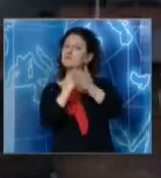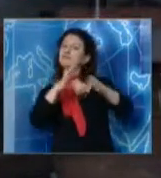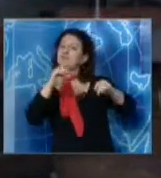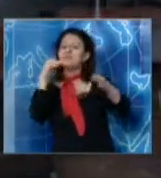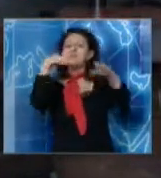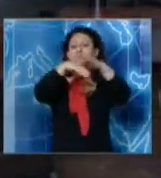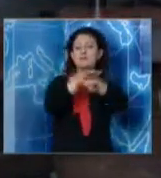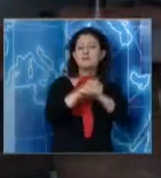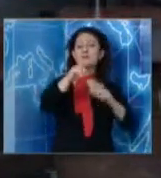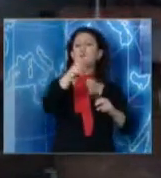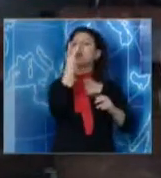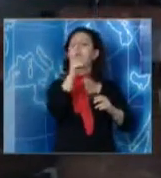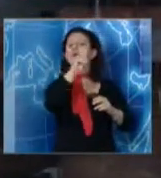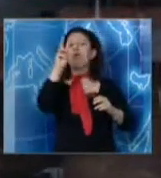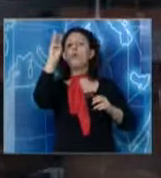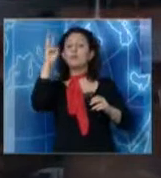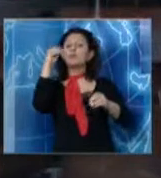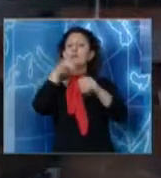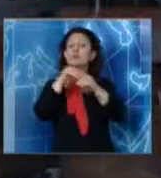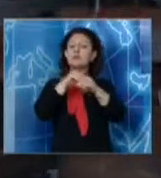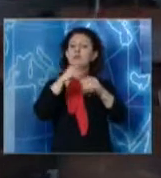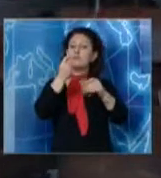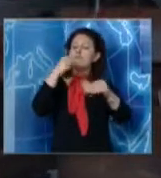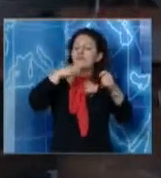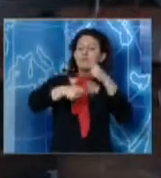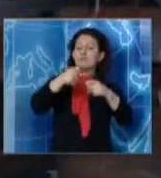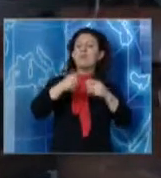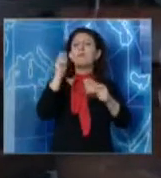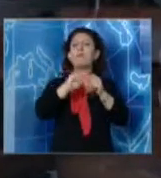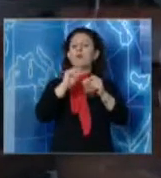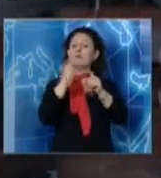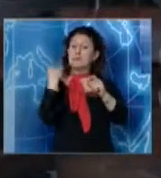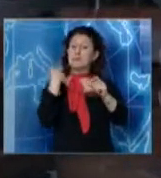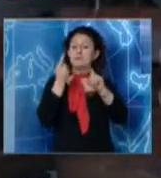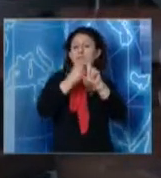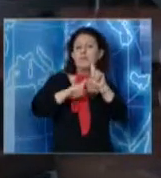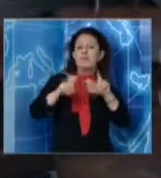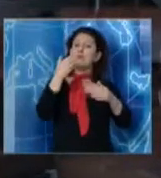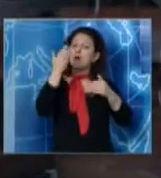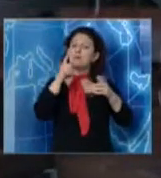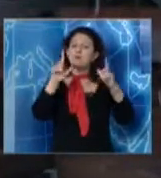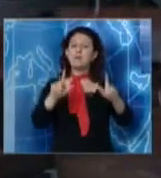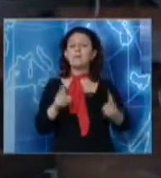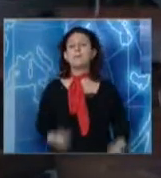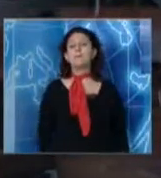Körfez'in 2013 yatırımlarından bahseden Pehlivan, yeni projelerini de açıkladı.